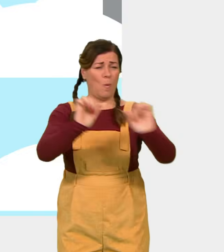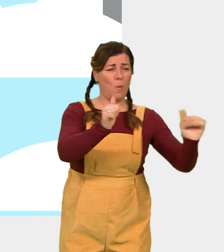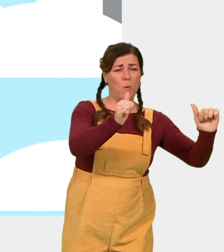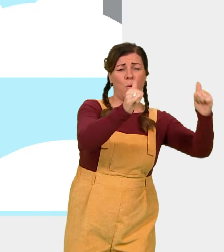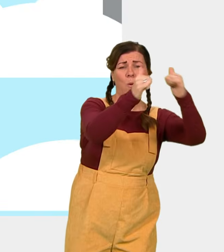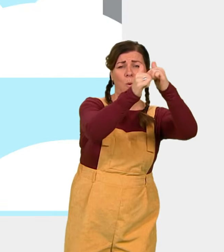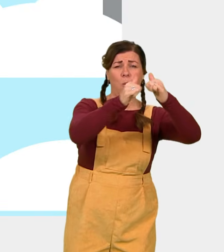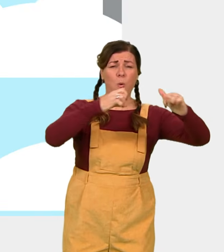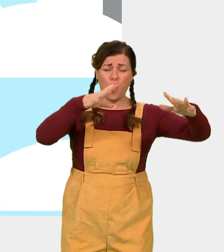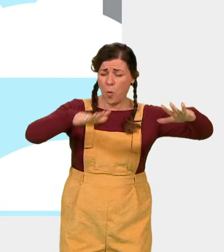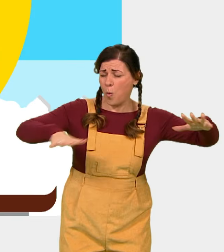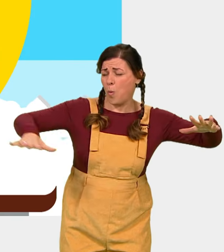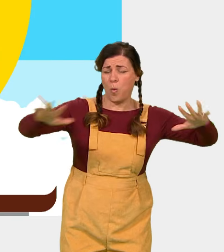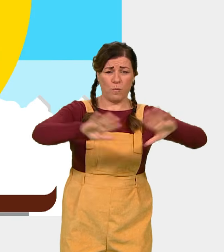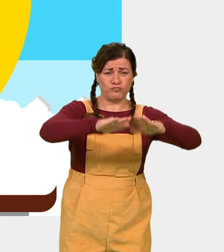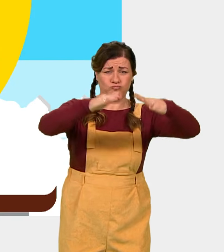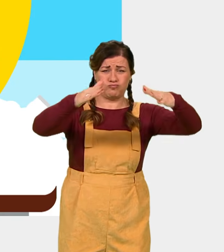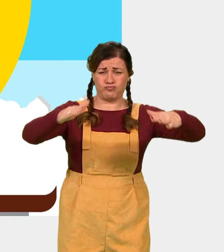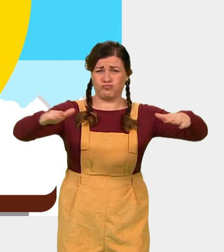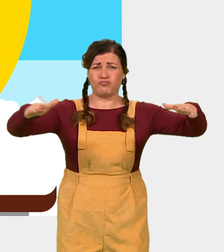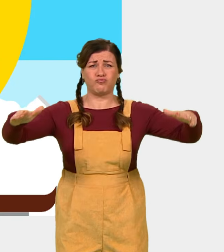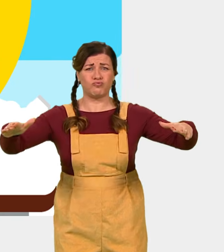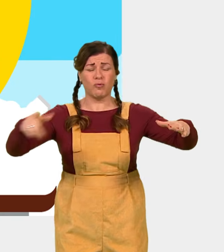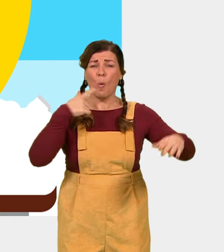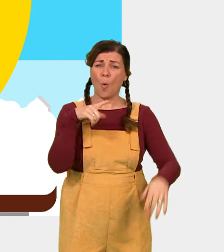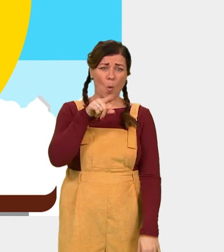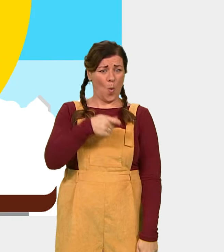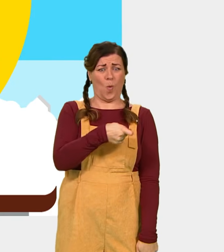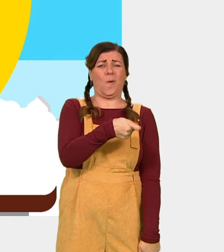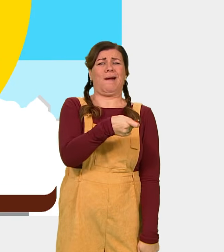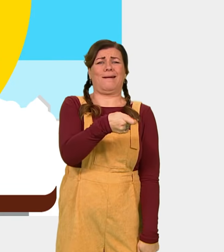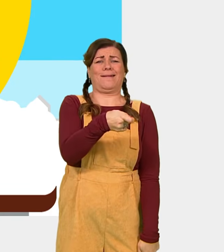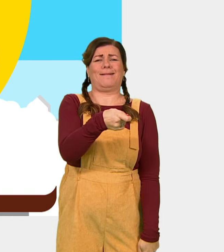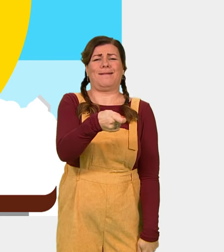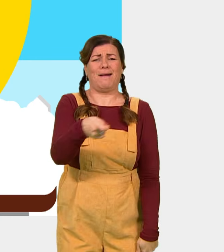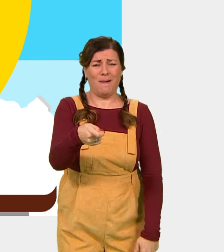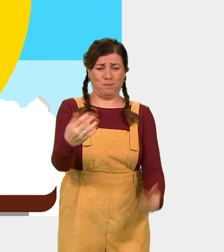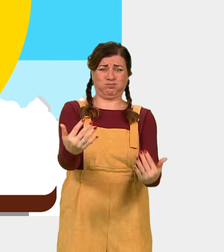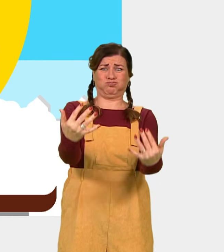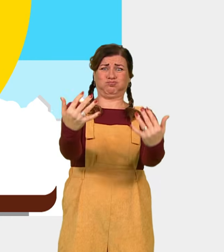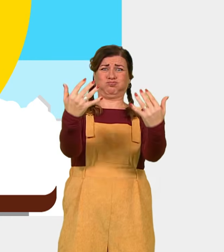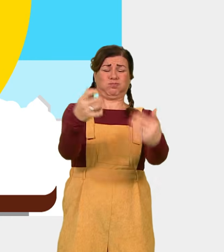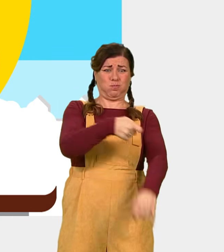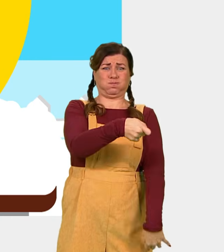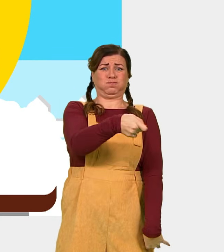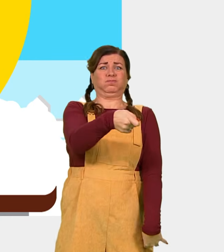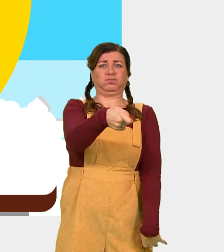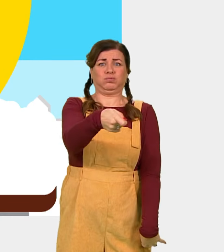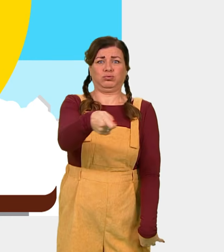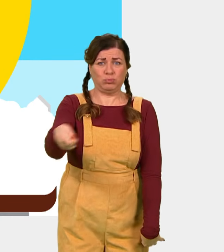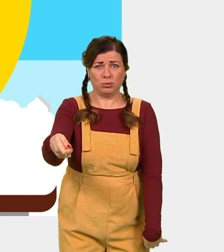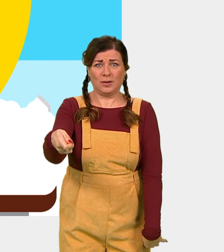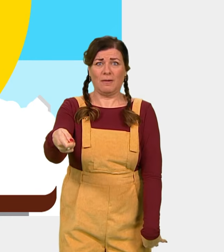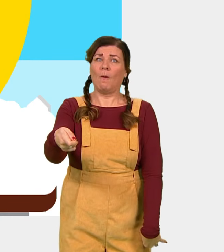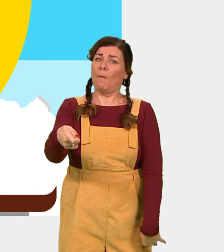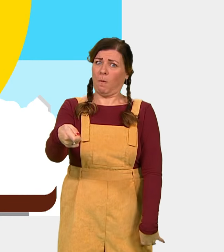wedi ffurfio o amgylch y tŷ. Cafodd cyw tipyn o drafferth yn agor y drws, gan fod 'na wal o eira